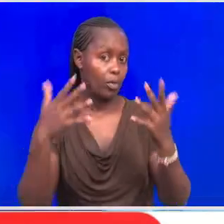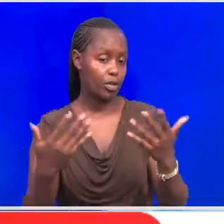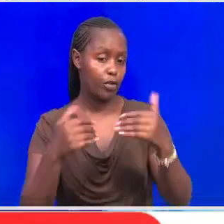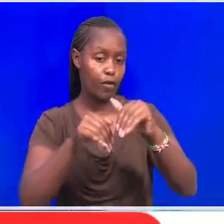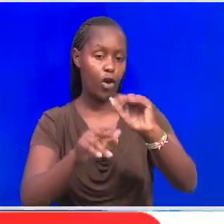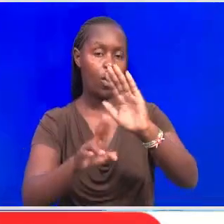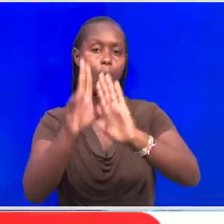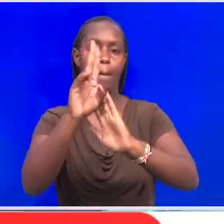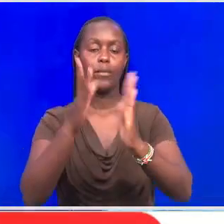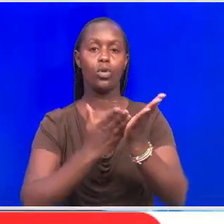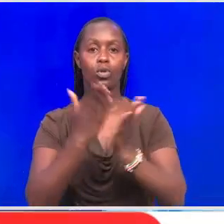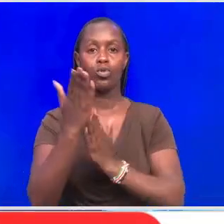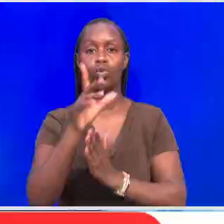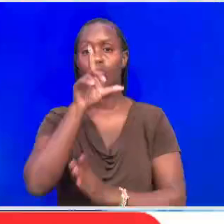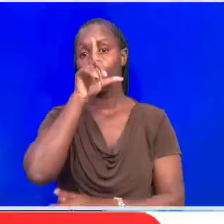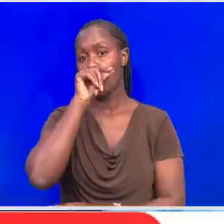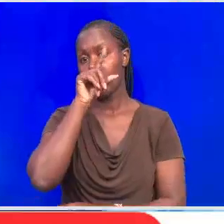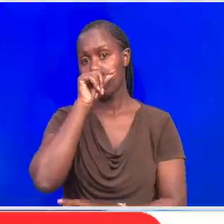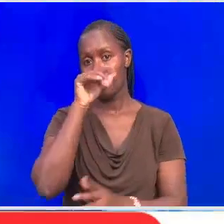haya kupitia kwa mtandao wa Twitter